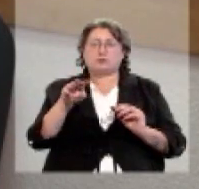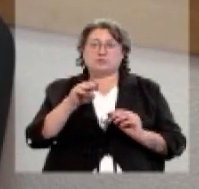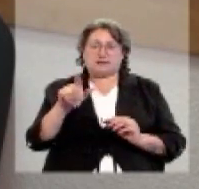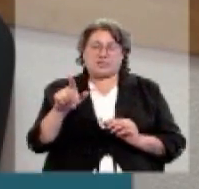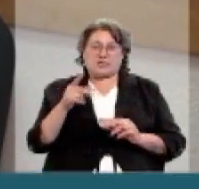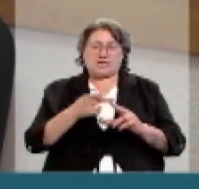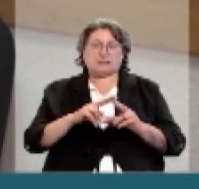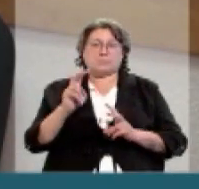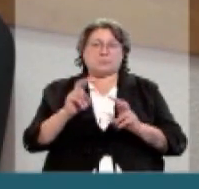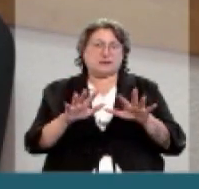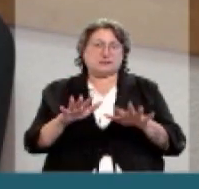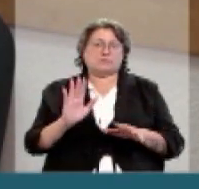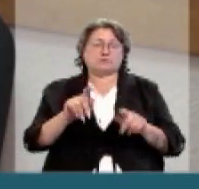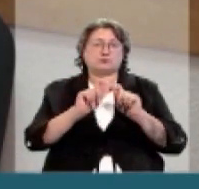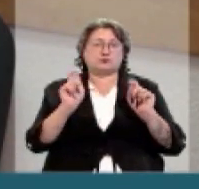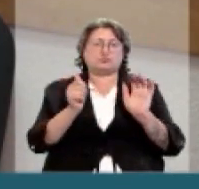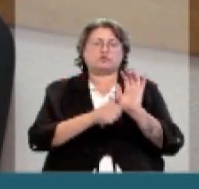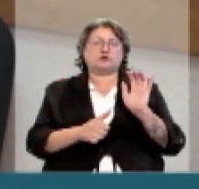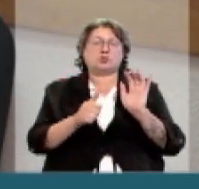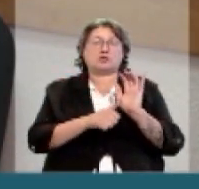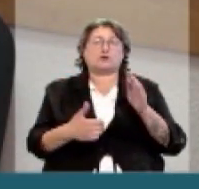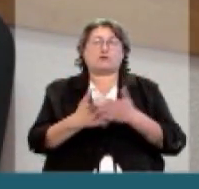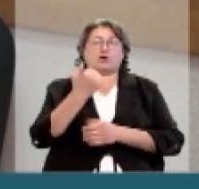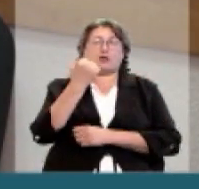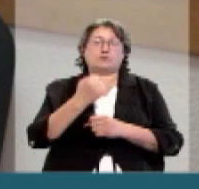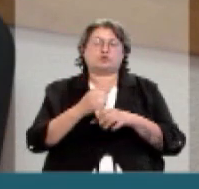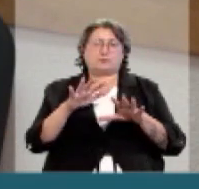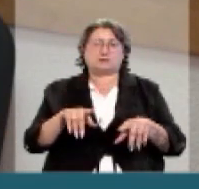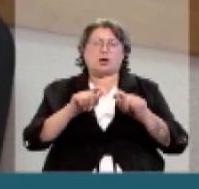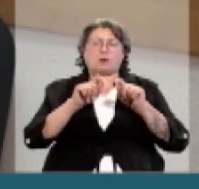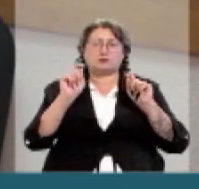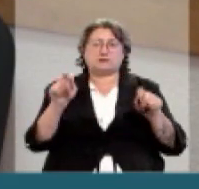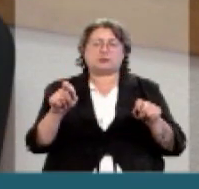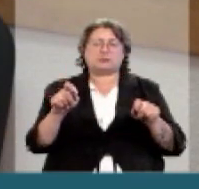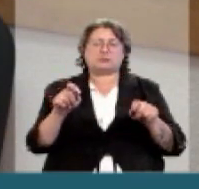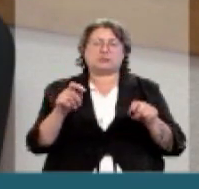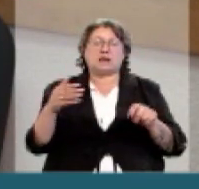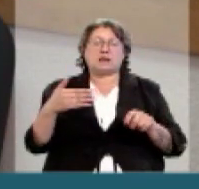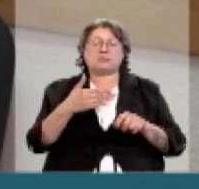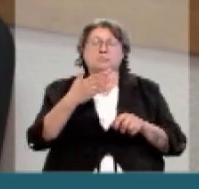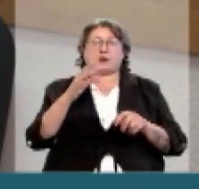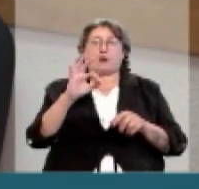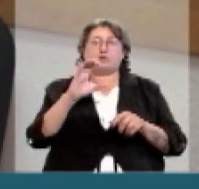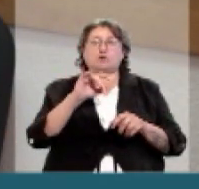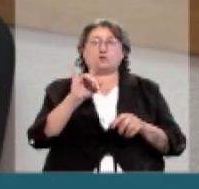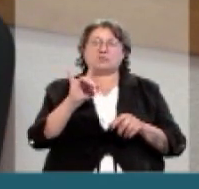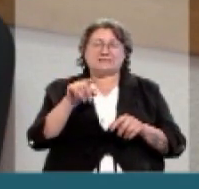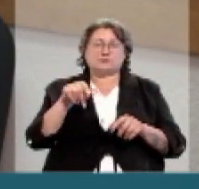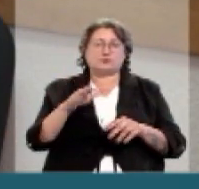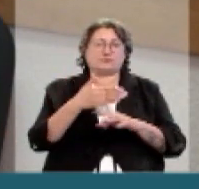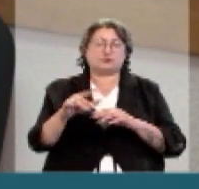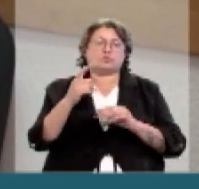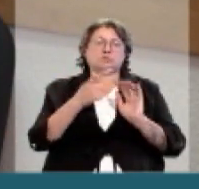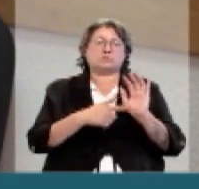8 инвестициялық жоба іске қосылмақ. Ол кәсіпорындарда жаңадан 60 жұмыс орны ашылады. Бекіре балық өсіретін кәсіпорынды